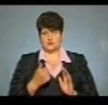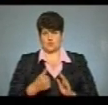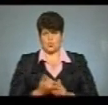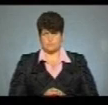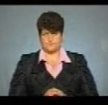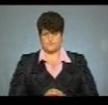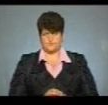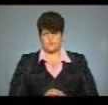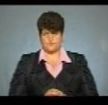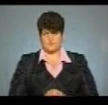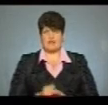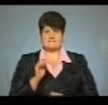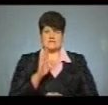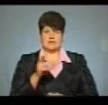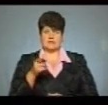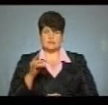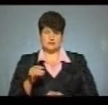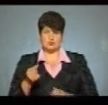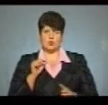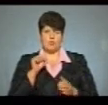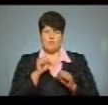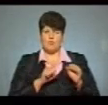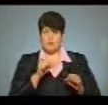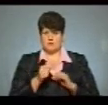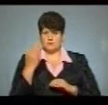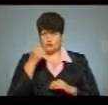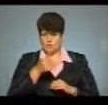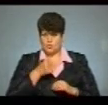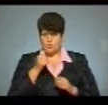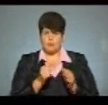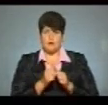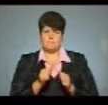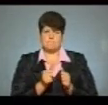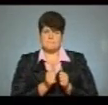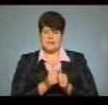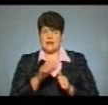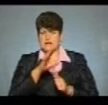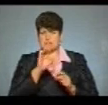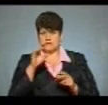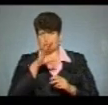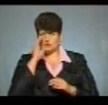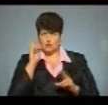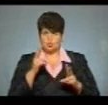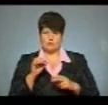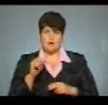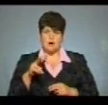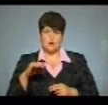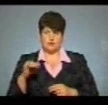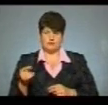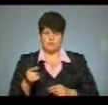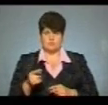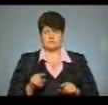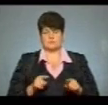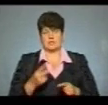року. Віталія Гнатишина побили торік в ніч на 30 червня біля нічного клубу «Алюр» в Тернополі. Поліція затримала 2